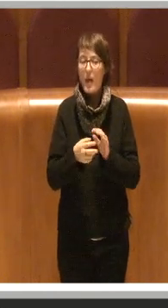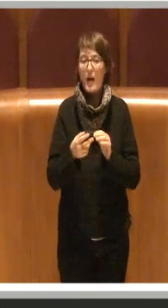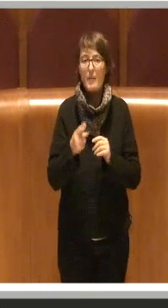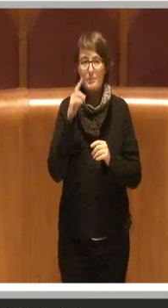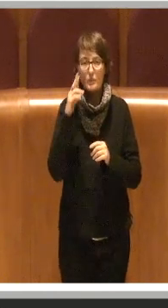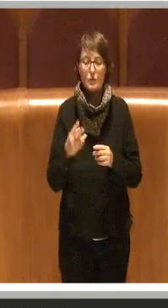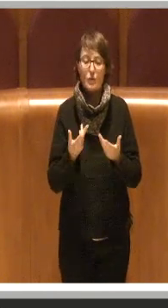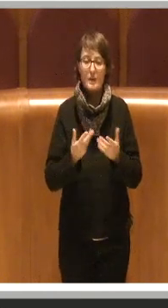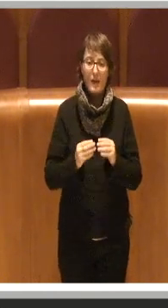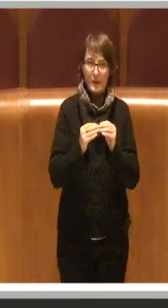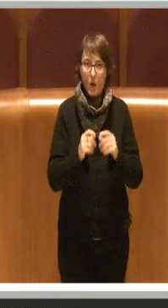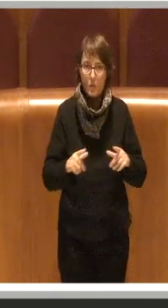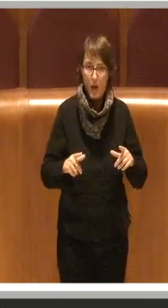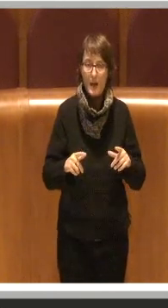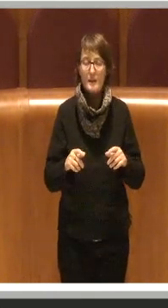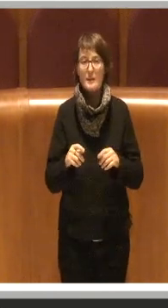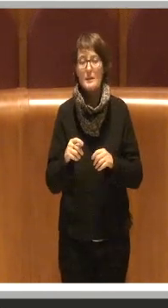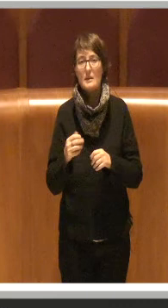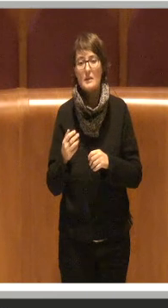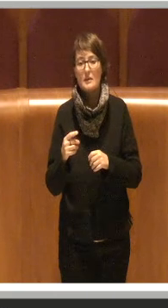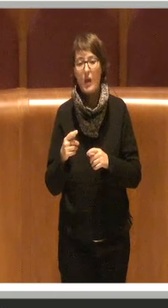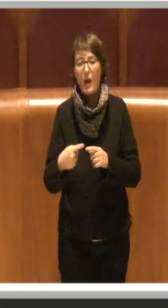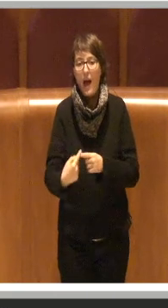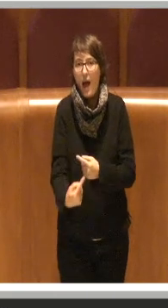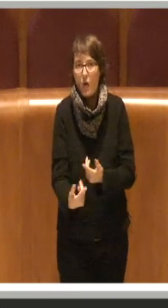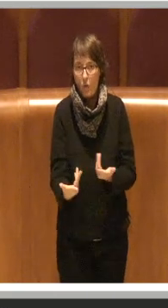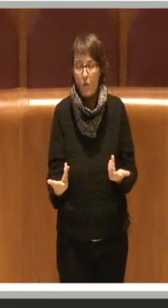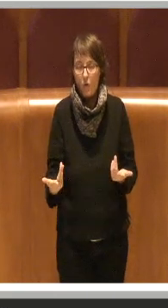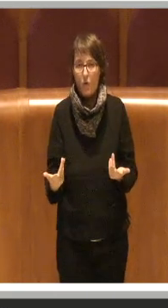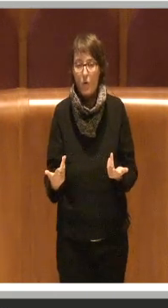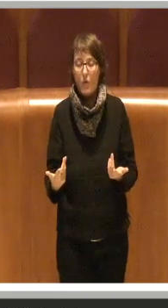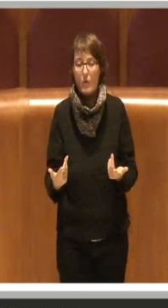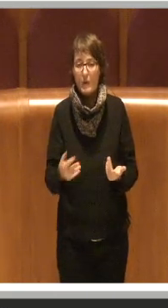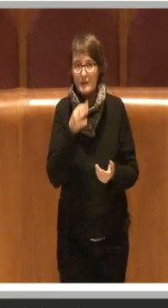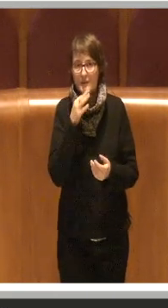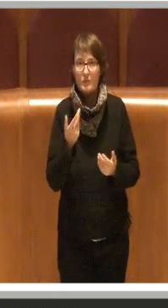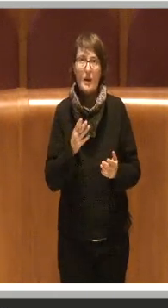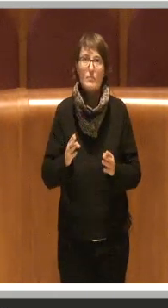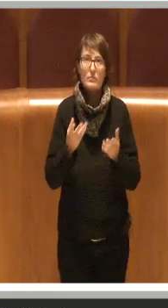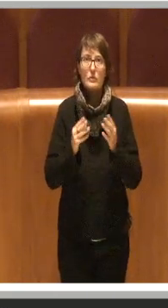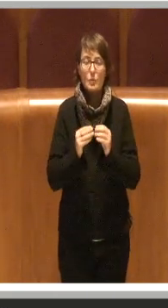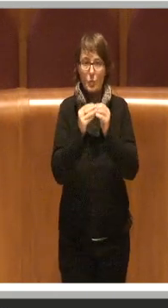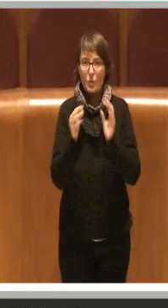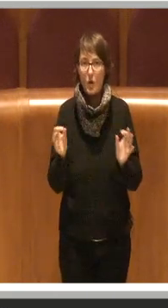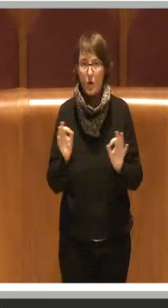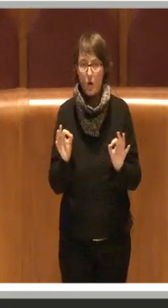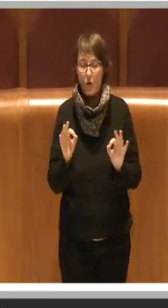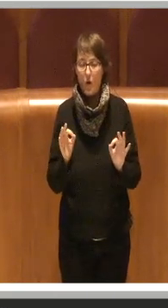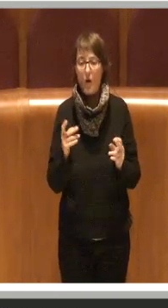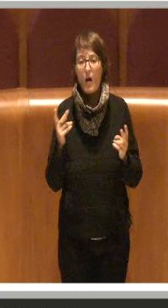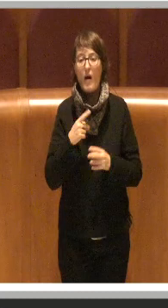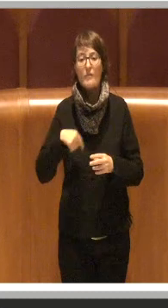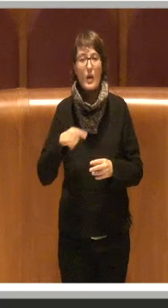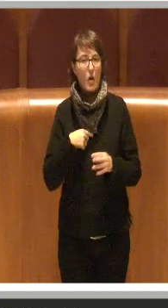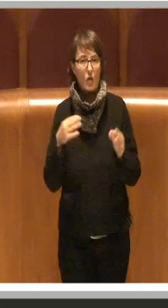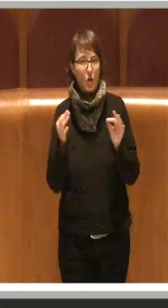urbanistiche di vario tipo che ad oggi non hanno ancora consentito la realizzazione di questa struttura, ma insomma noi non abbiamo condiviso